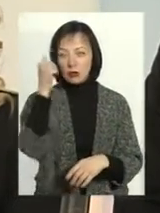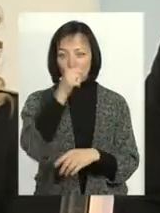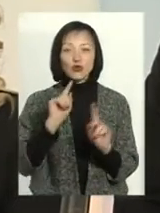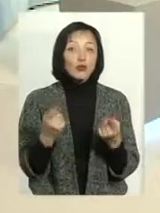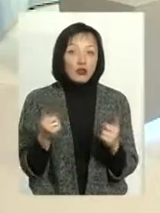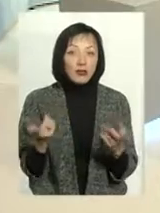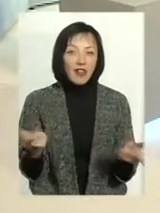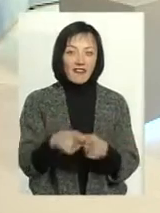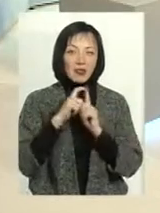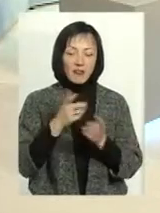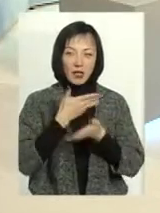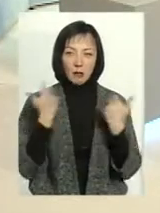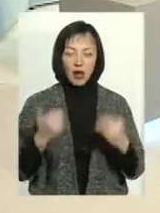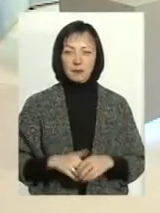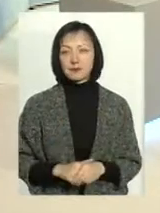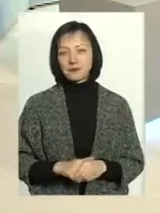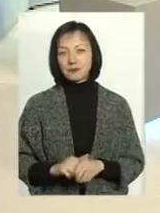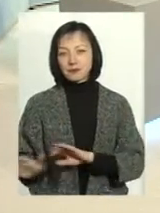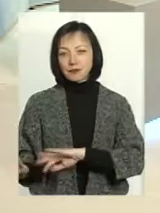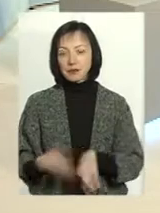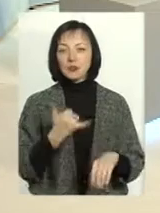немає. В нашій області,